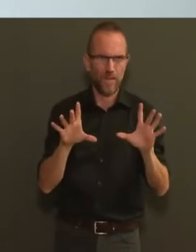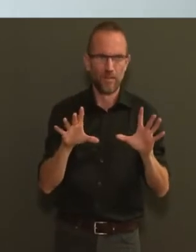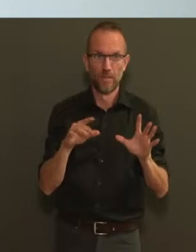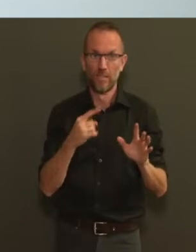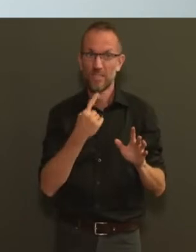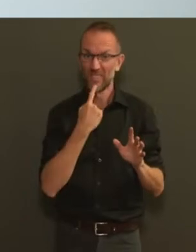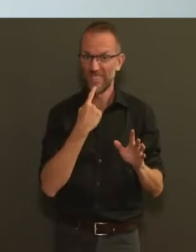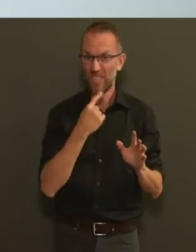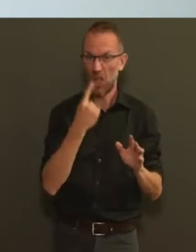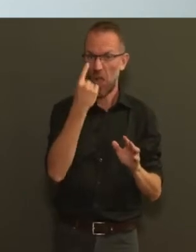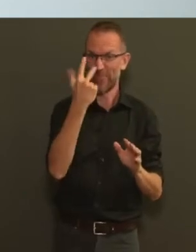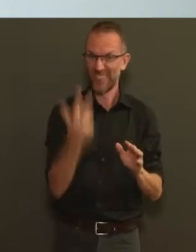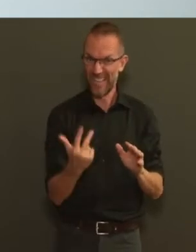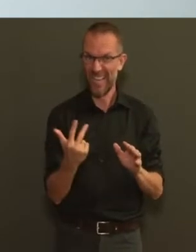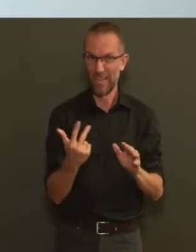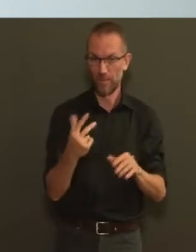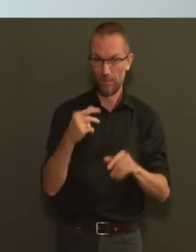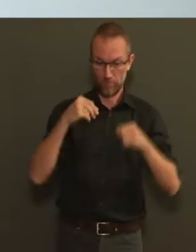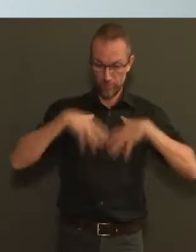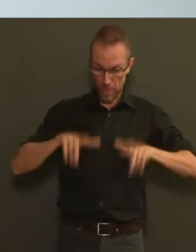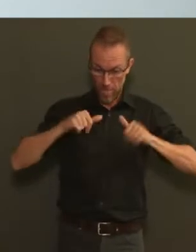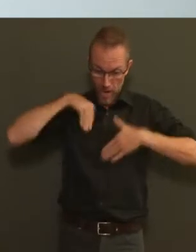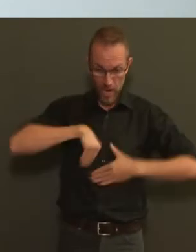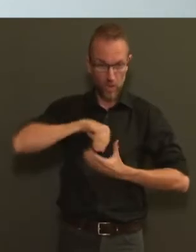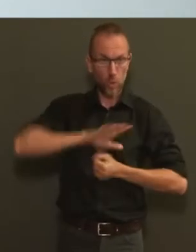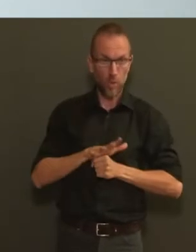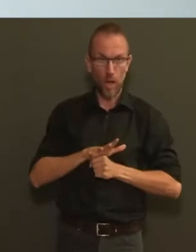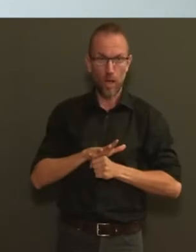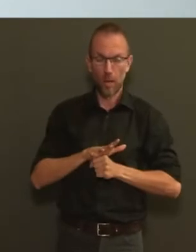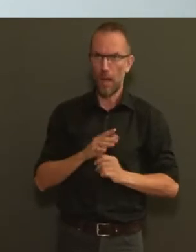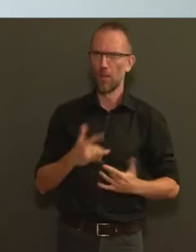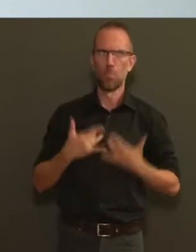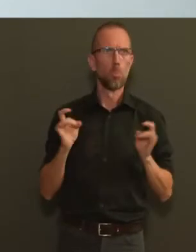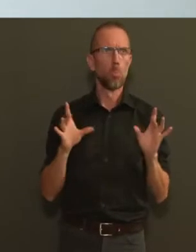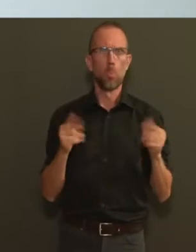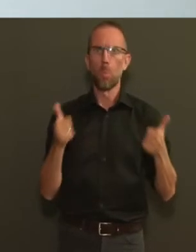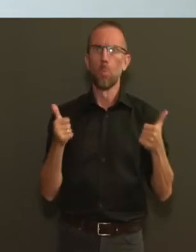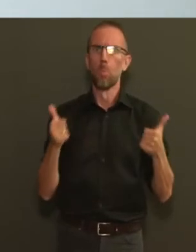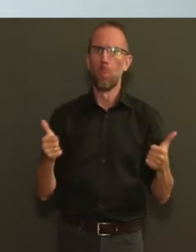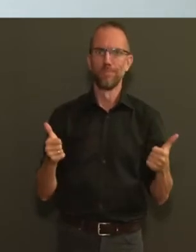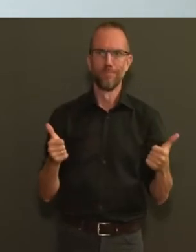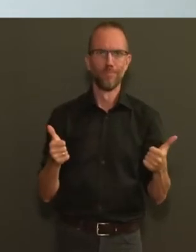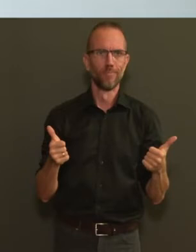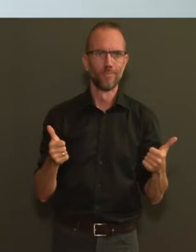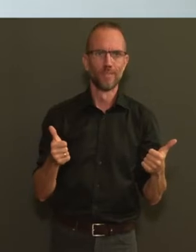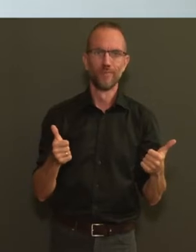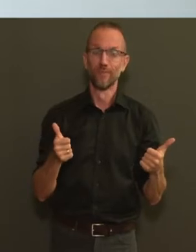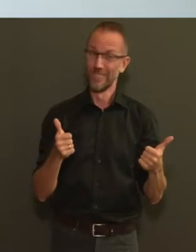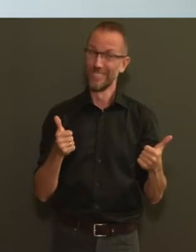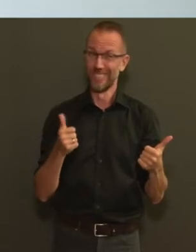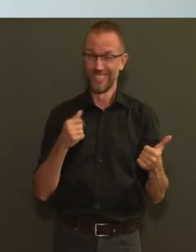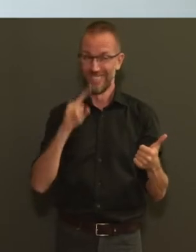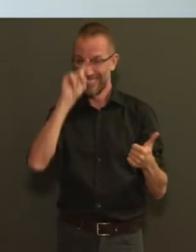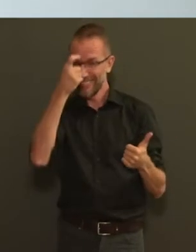être des porteurs totalement asymptomatiques. Et c'est une des caractéristiques du virus qui rend la lutte contre lui particulièrement